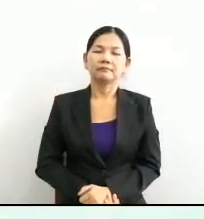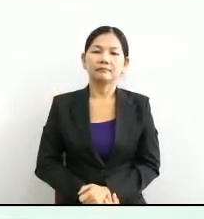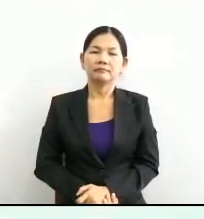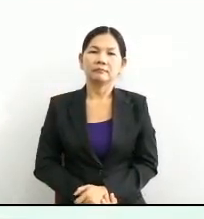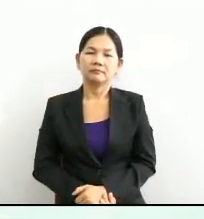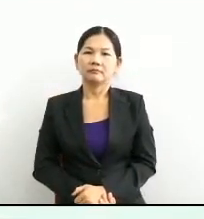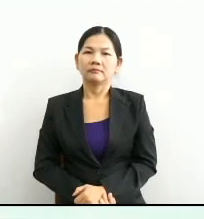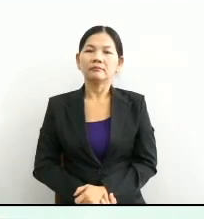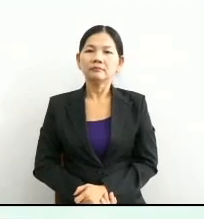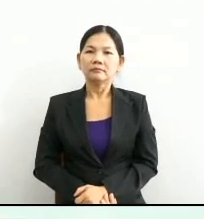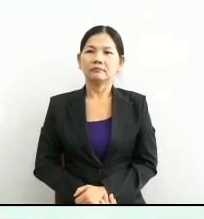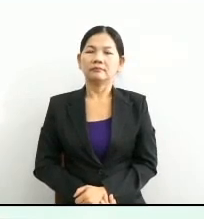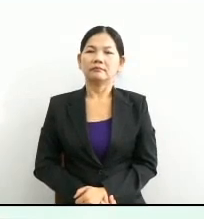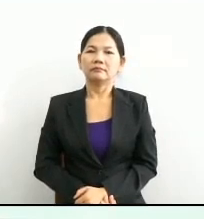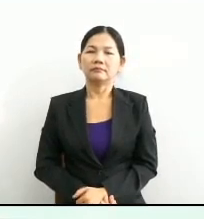nó miên bạch nhá